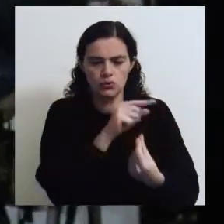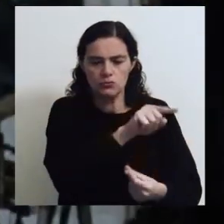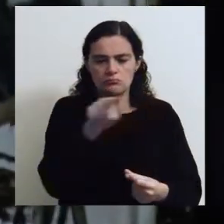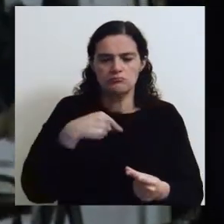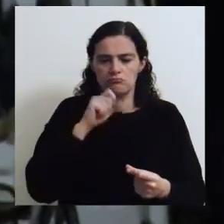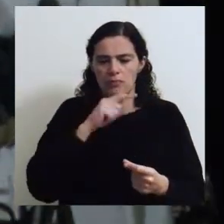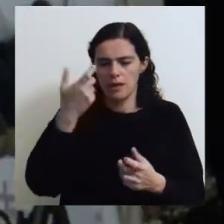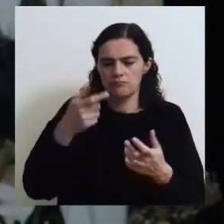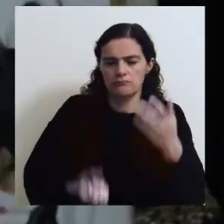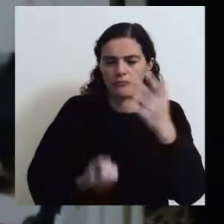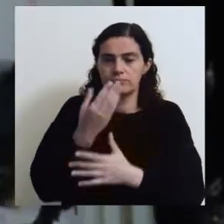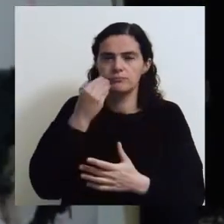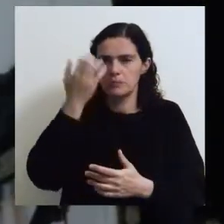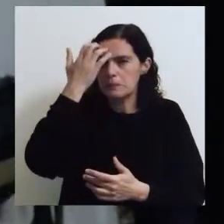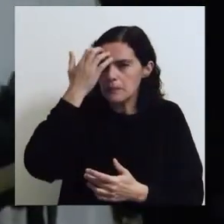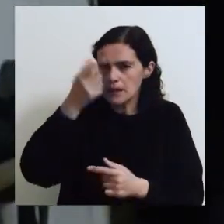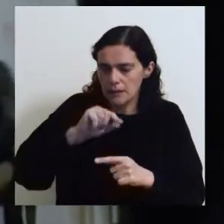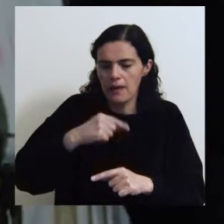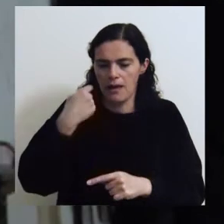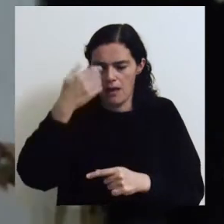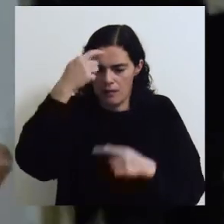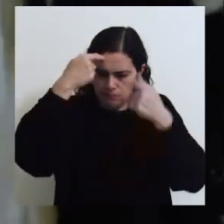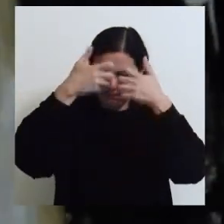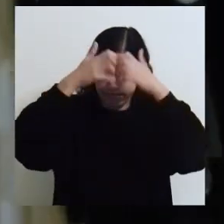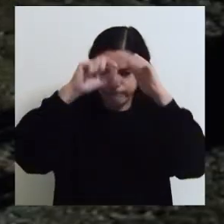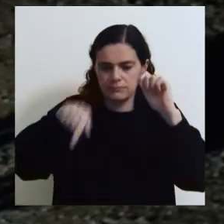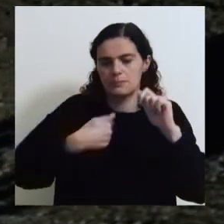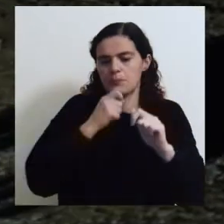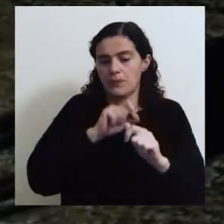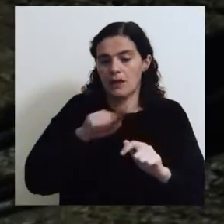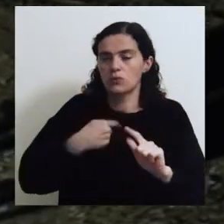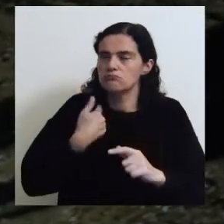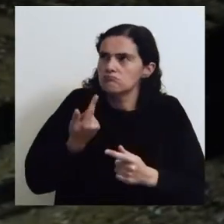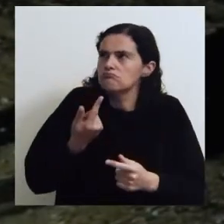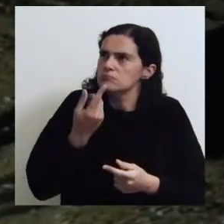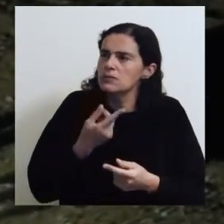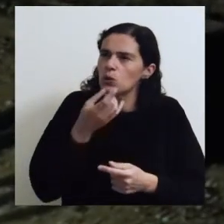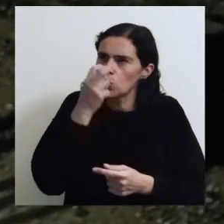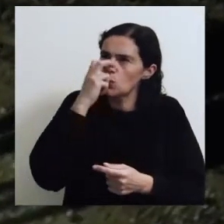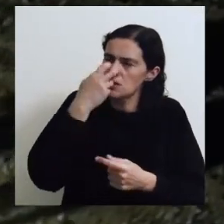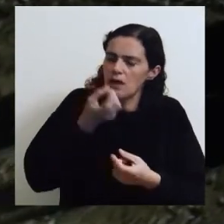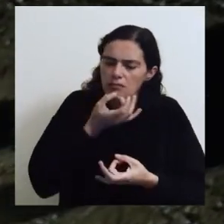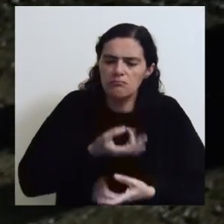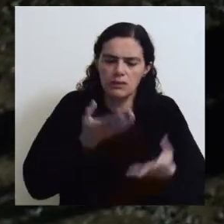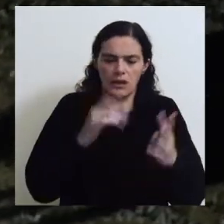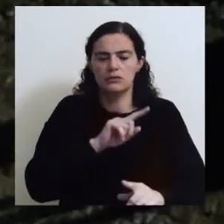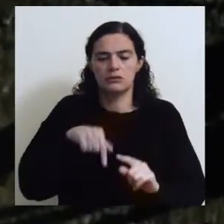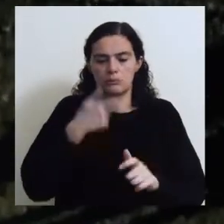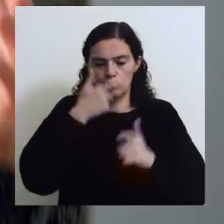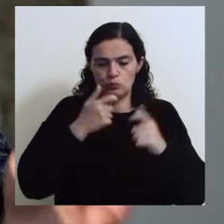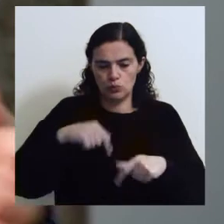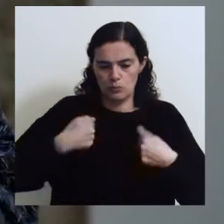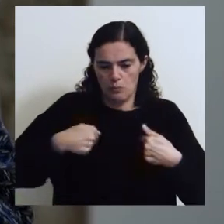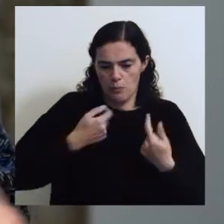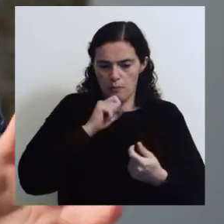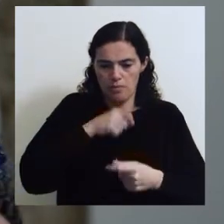avec leur conscience, leur mental. Et donc de s'abandonner à leur curiosité. Le spectateur même peut